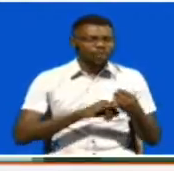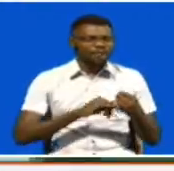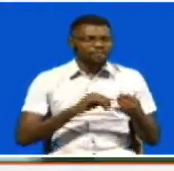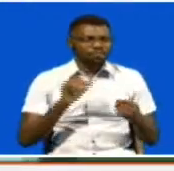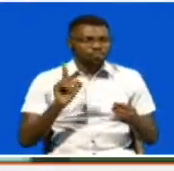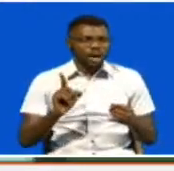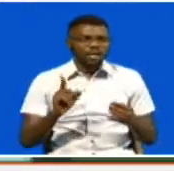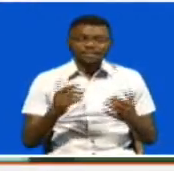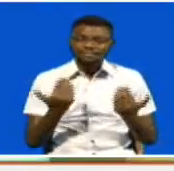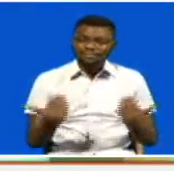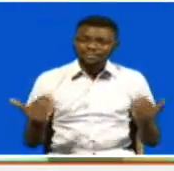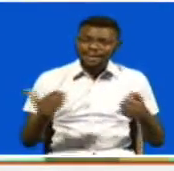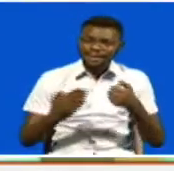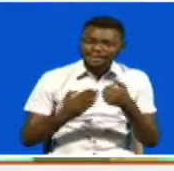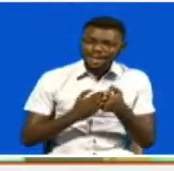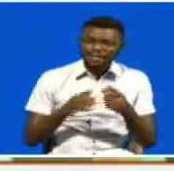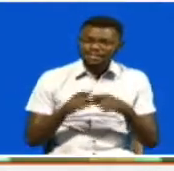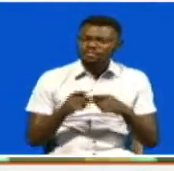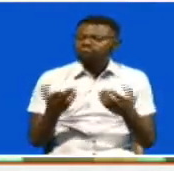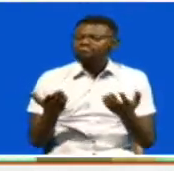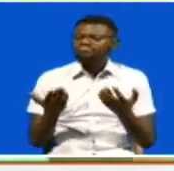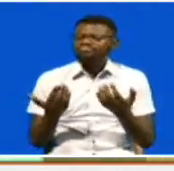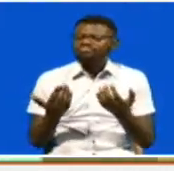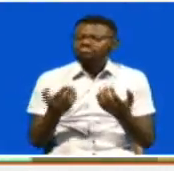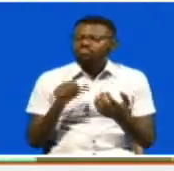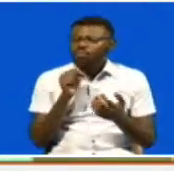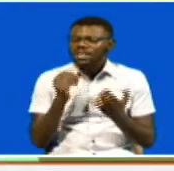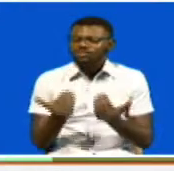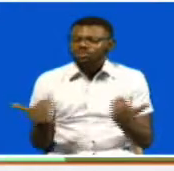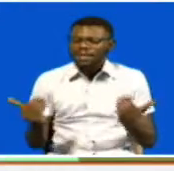and several grandchildren.